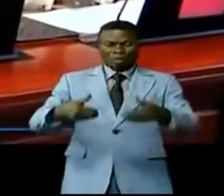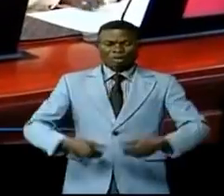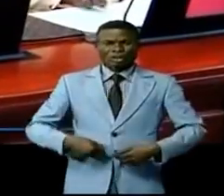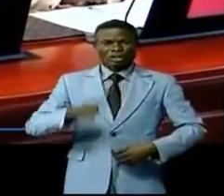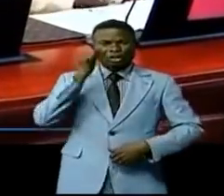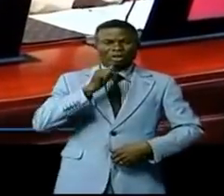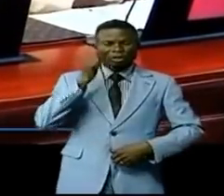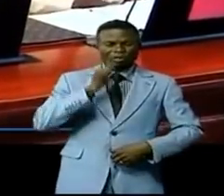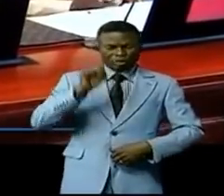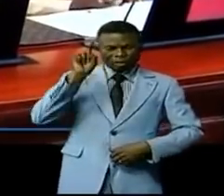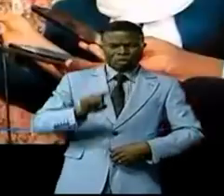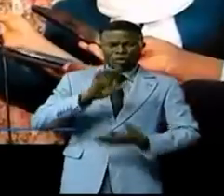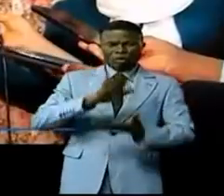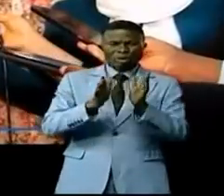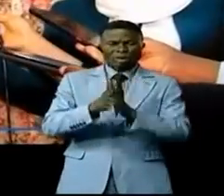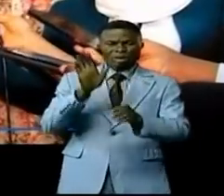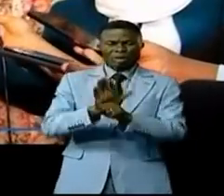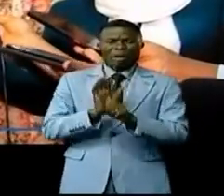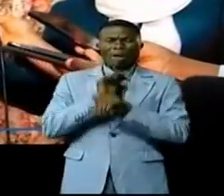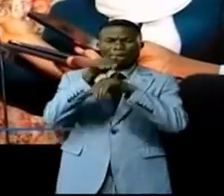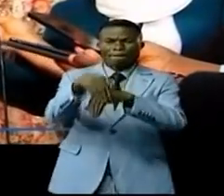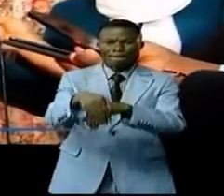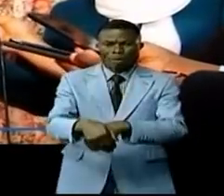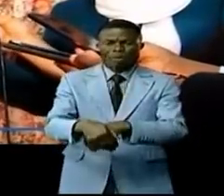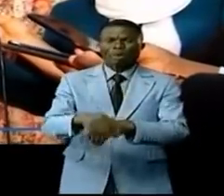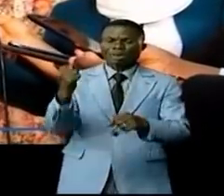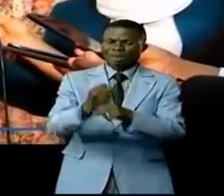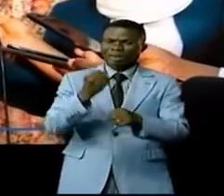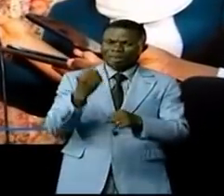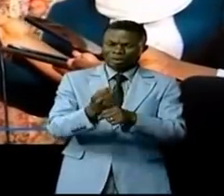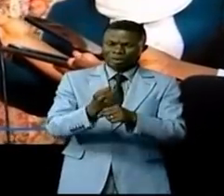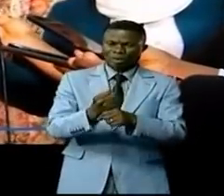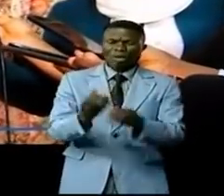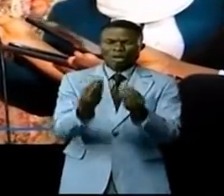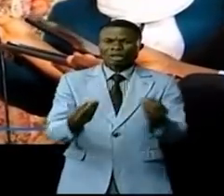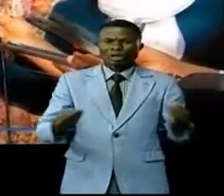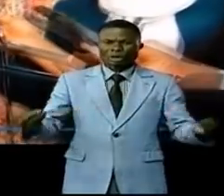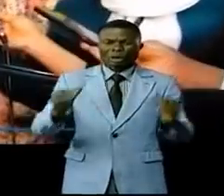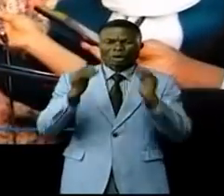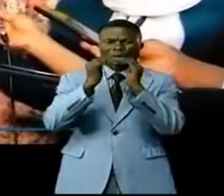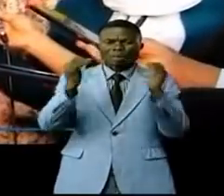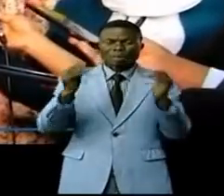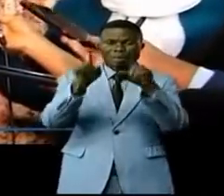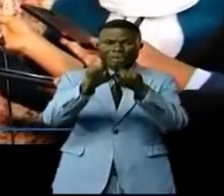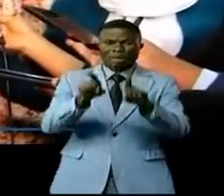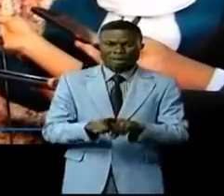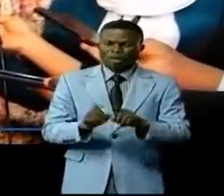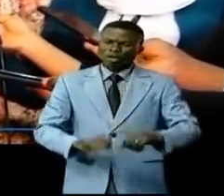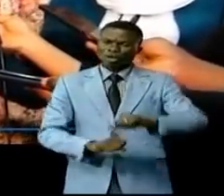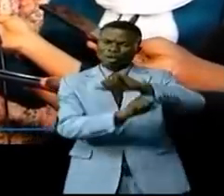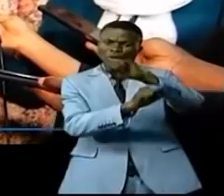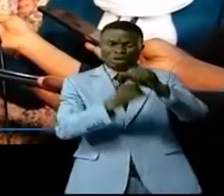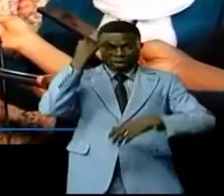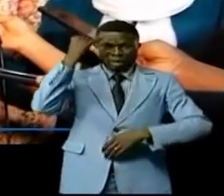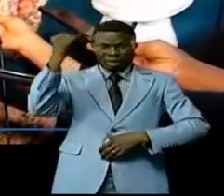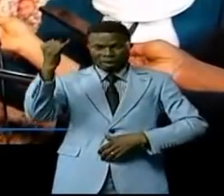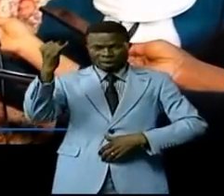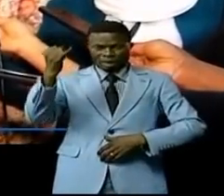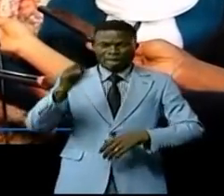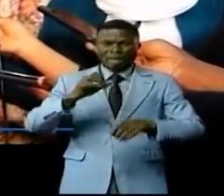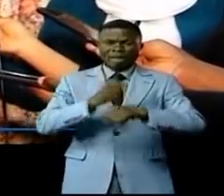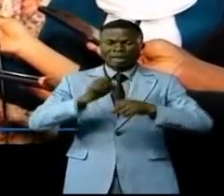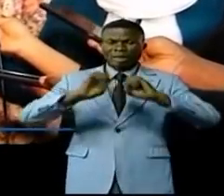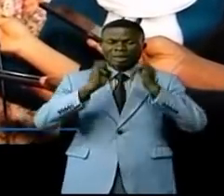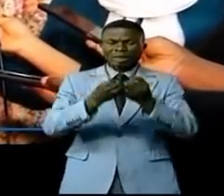Les femmes doivent être de plus en plus impliquées dans le processus de résolution de paix, mais aussi l'accompagnement des initiatives entrepreneuriales